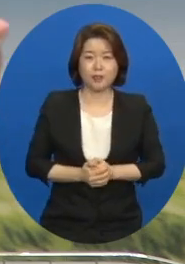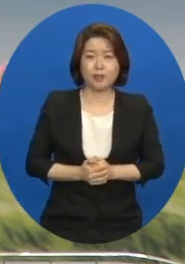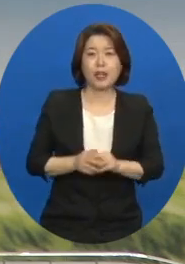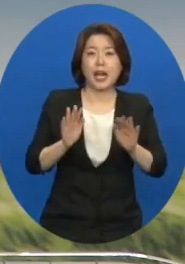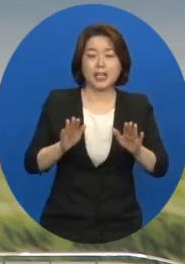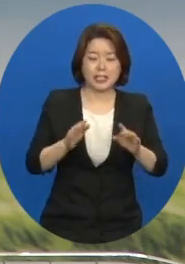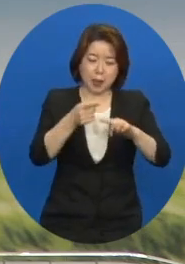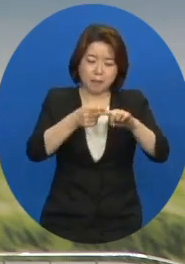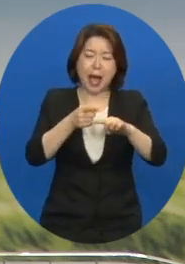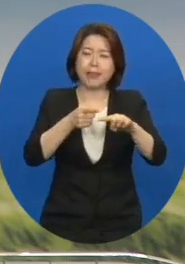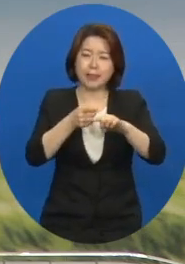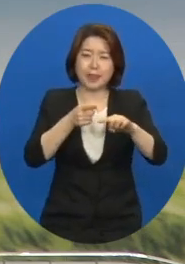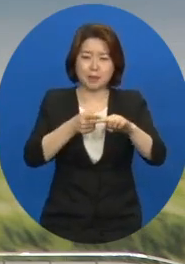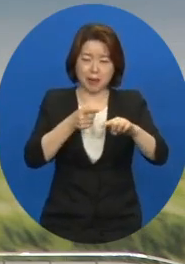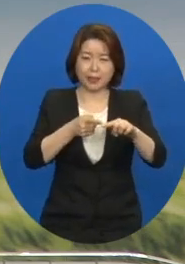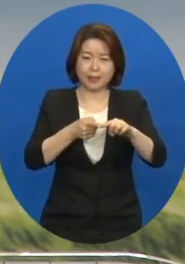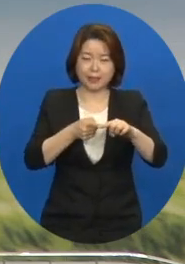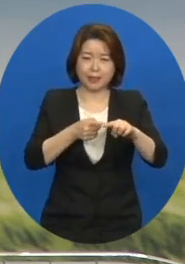이제 겨우 반 지났어요.